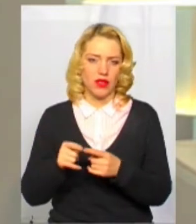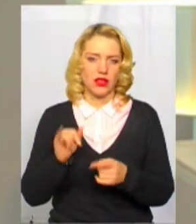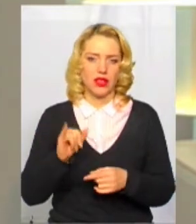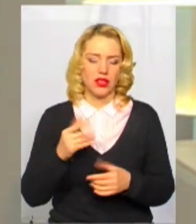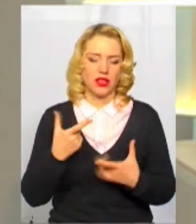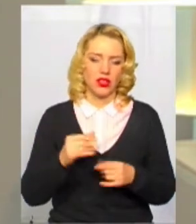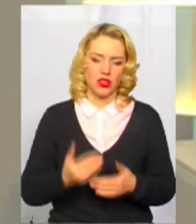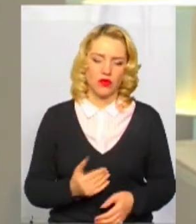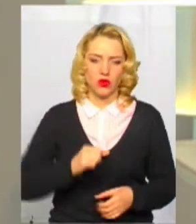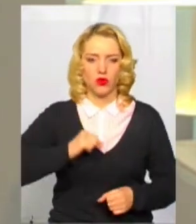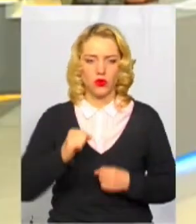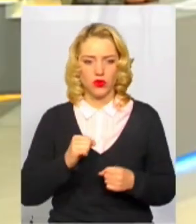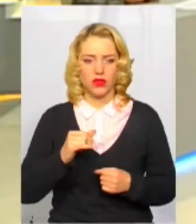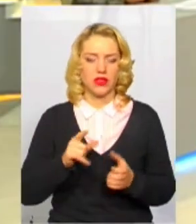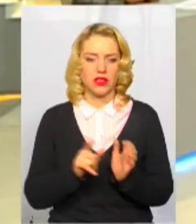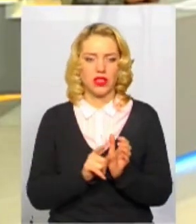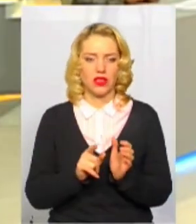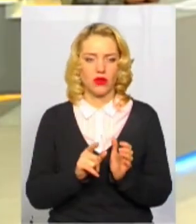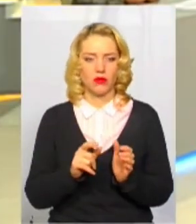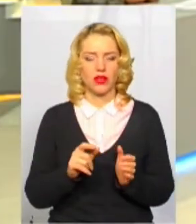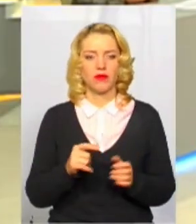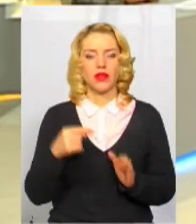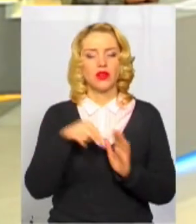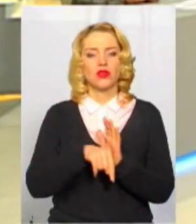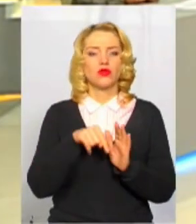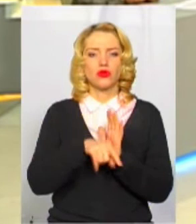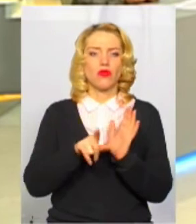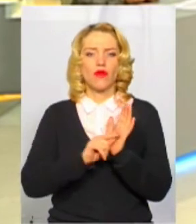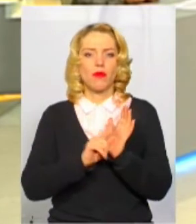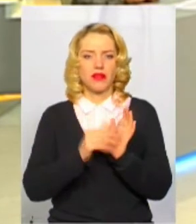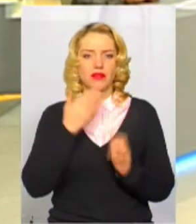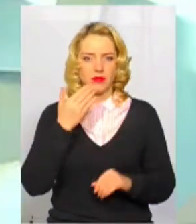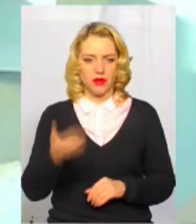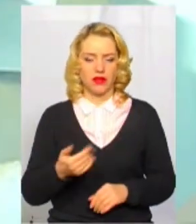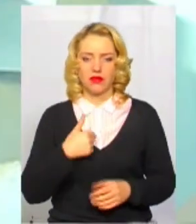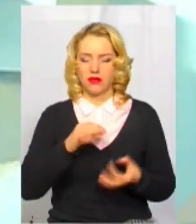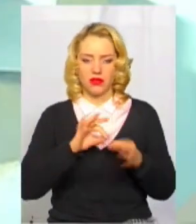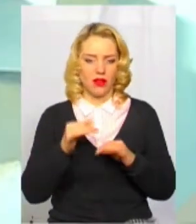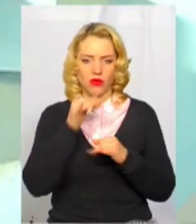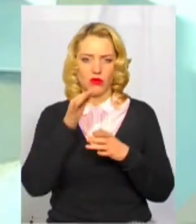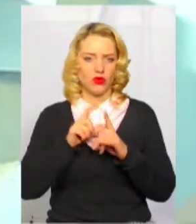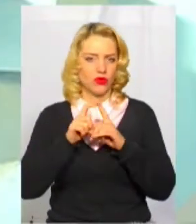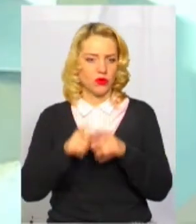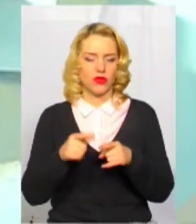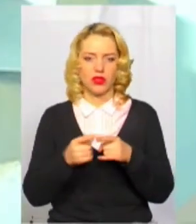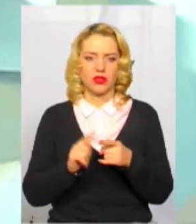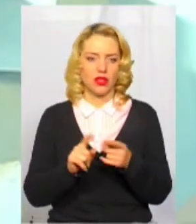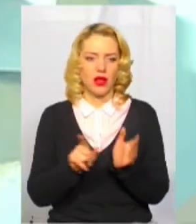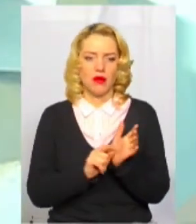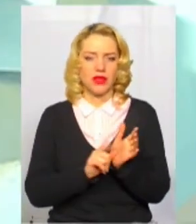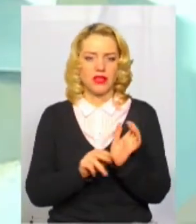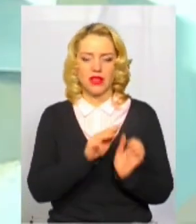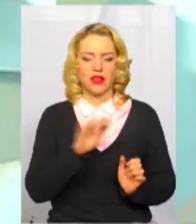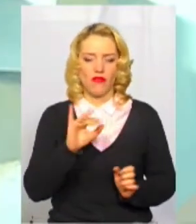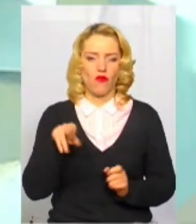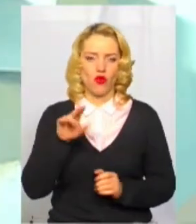друзів, знайомих. Тобто, пенсії, Світлана Івановна. Да. Стосовно пенсії, я вам не можу детально сказати, вибачте, то є абсолютно пенсійного